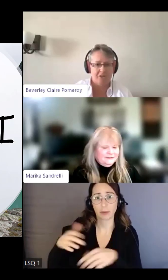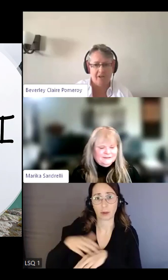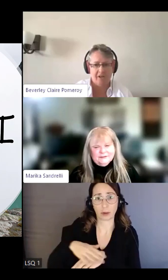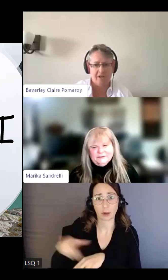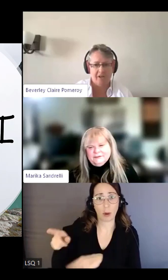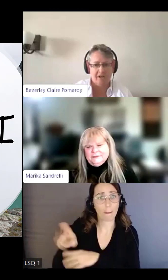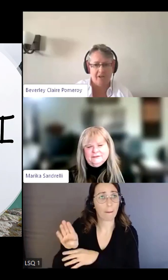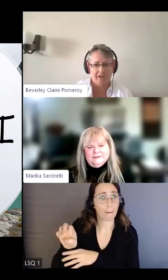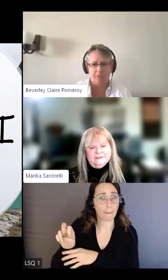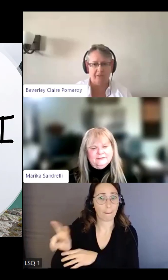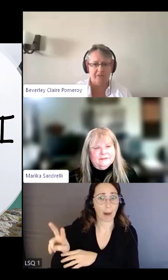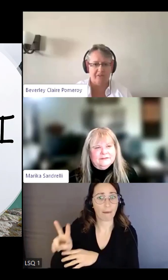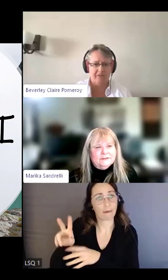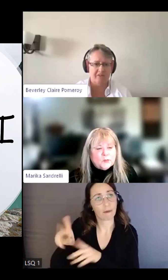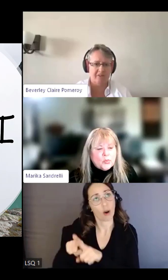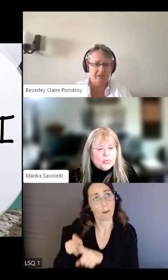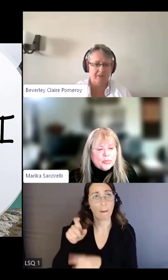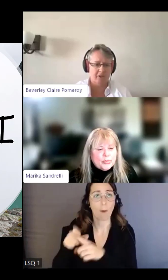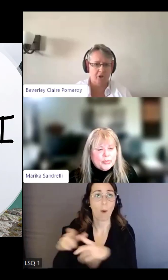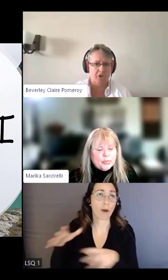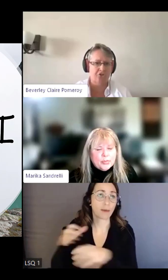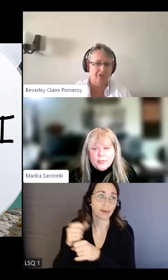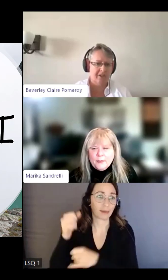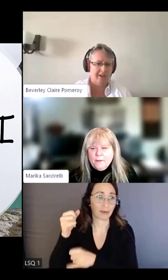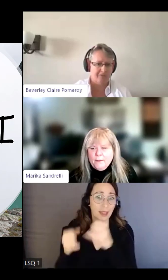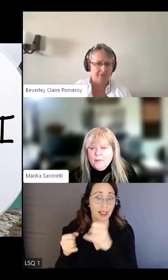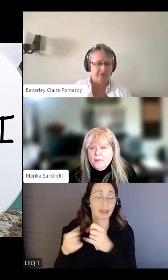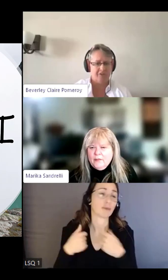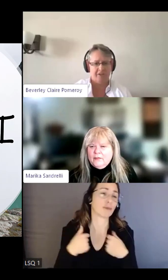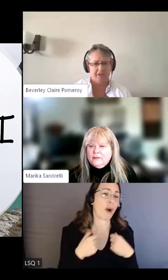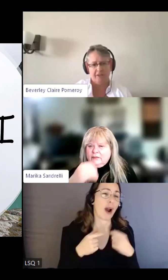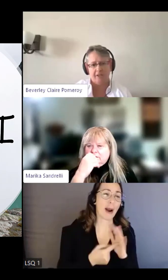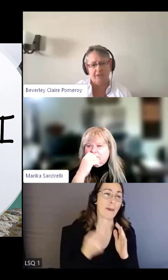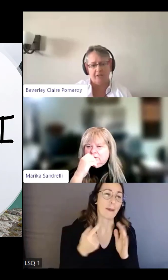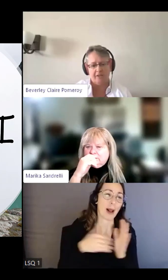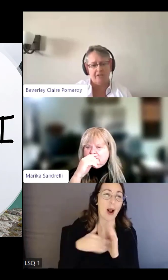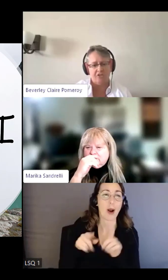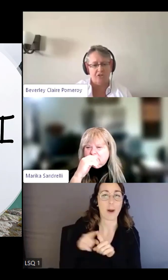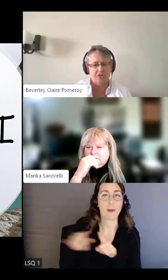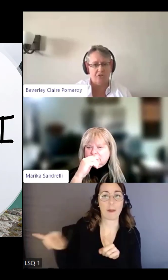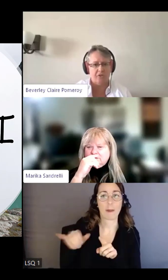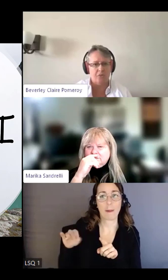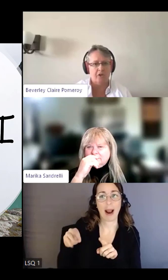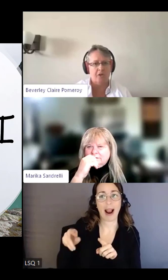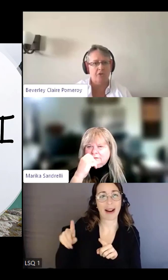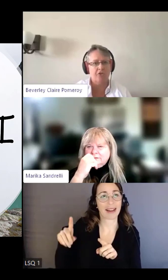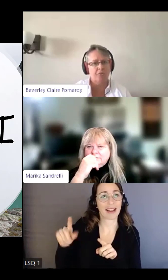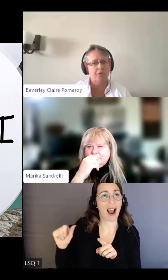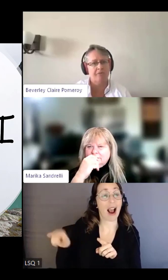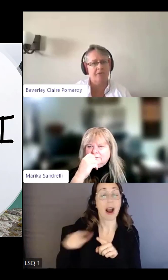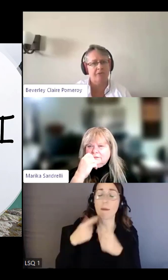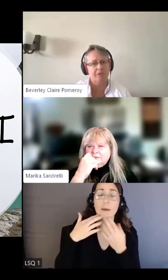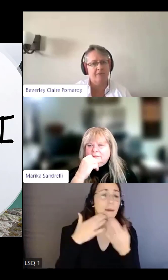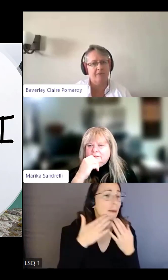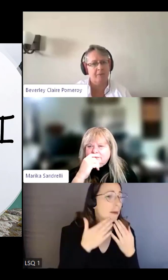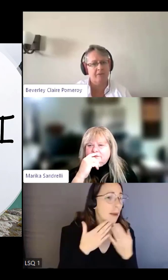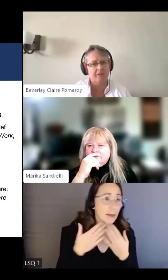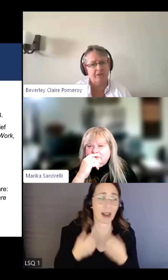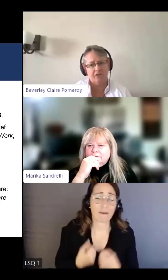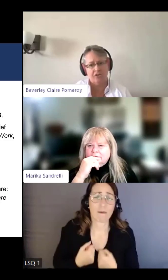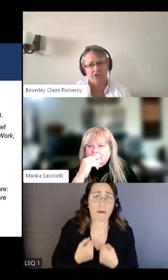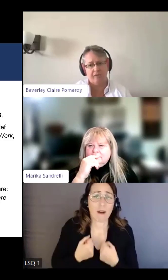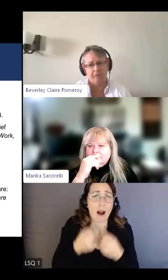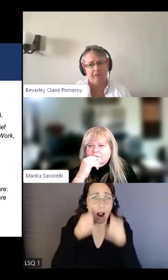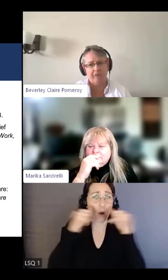votre participation. C'était un effort énorme et on est très reconnaissant d'être dans cet espace pour partager ça avec tout le monde